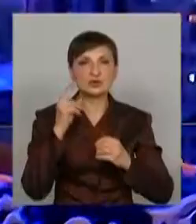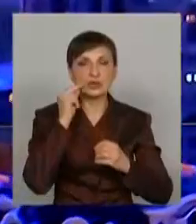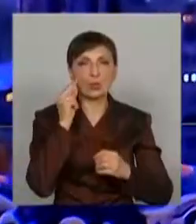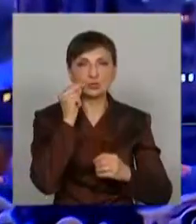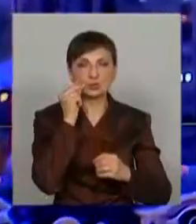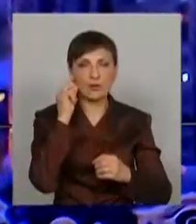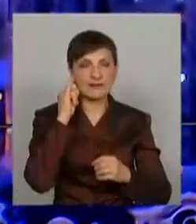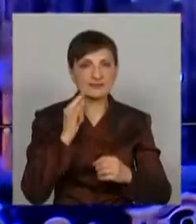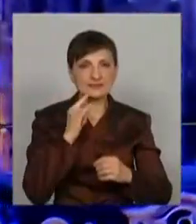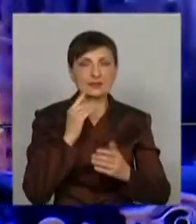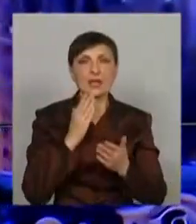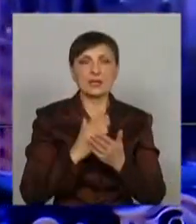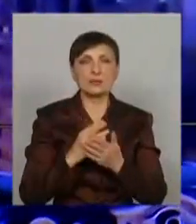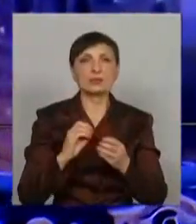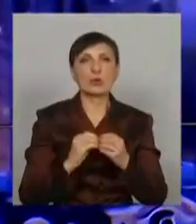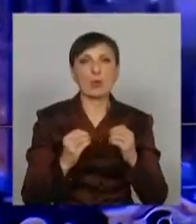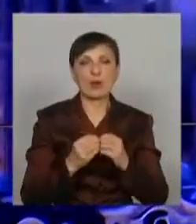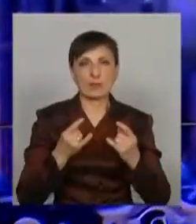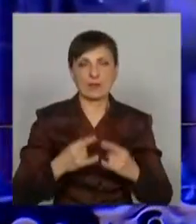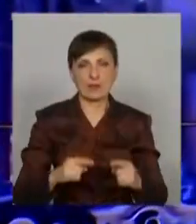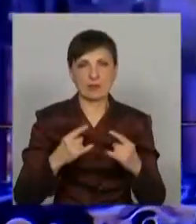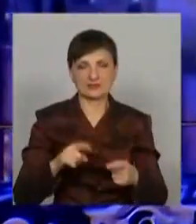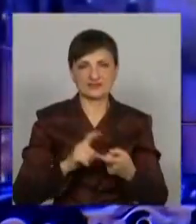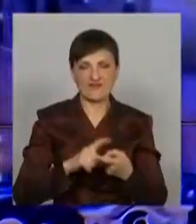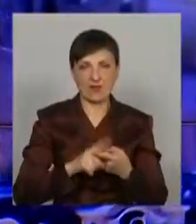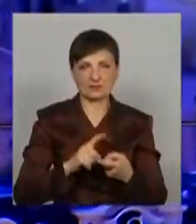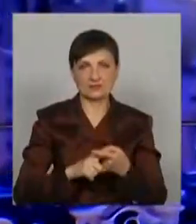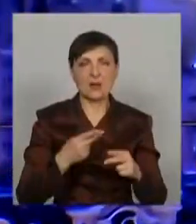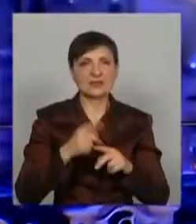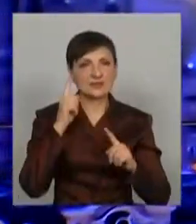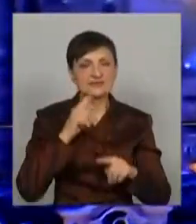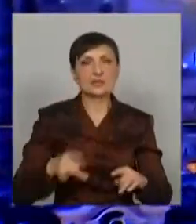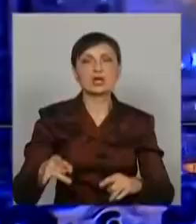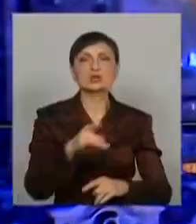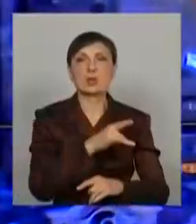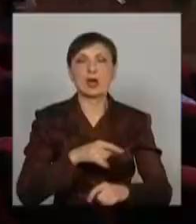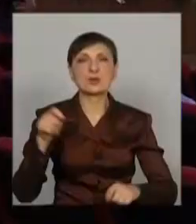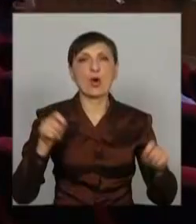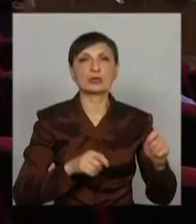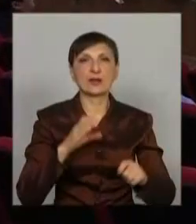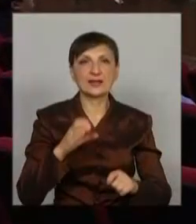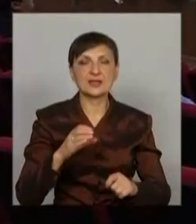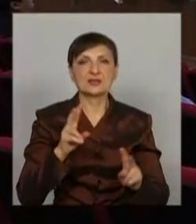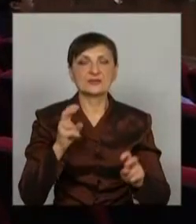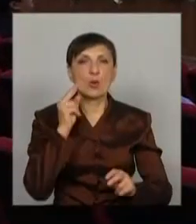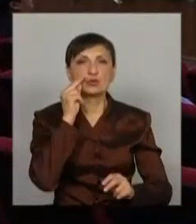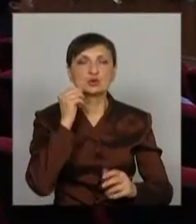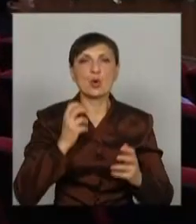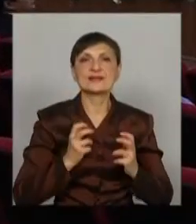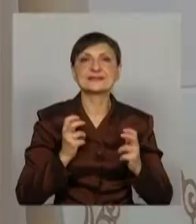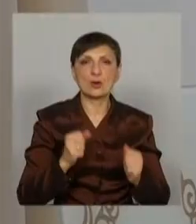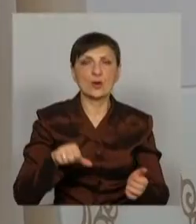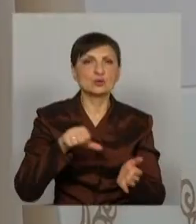населения казахстана имеют проблемы репродуктивной функции об этом стало известно на республиканском конгрессе мужское здоровье с участием ведущих